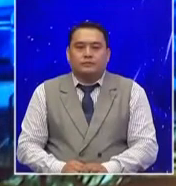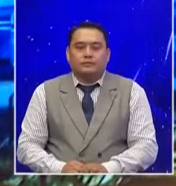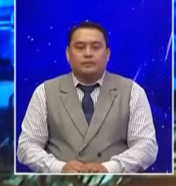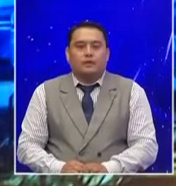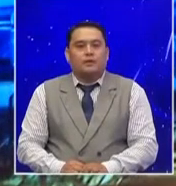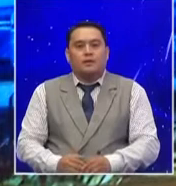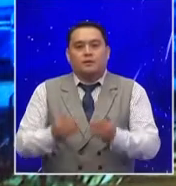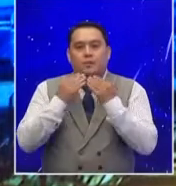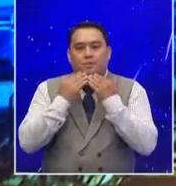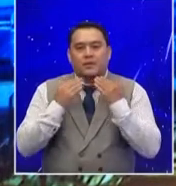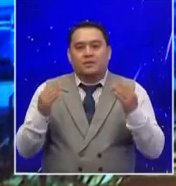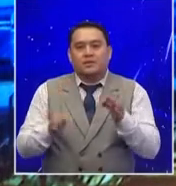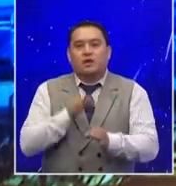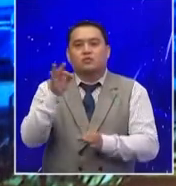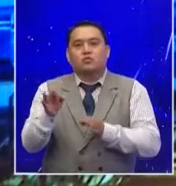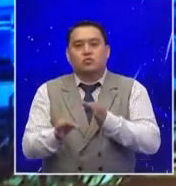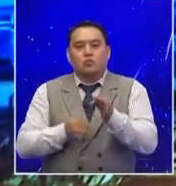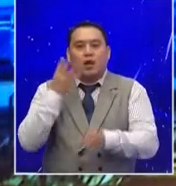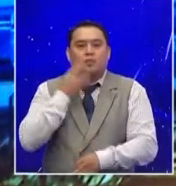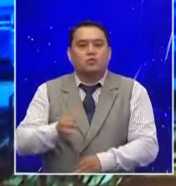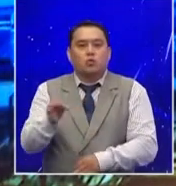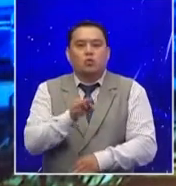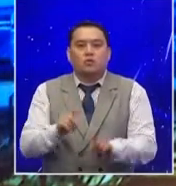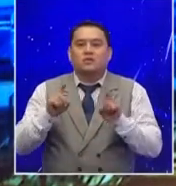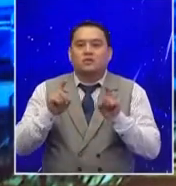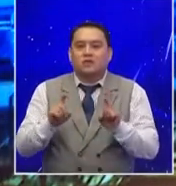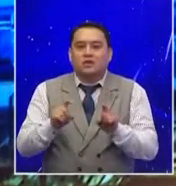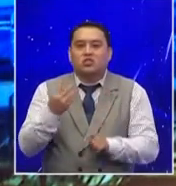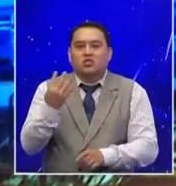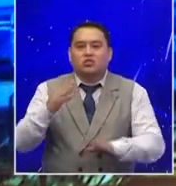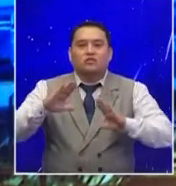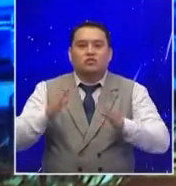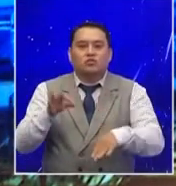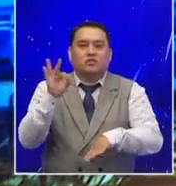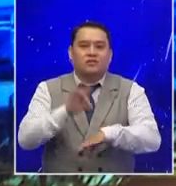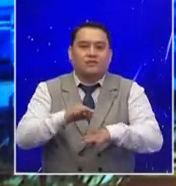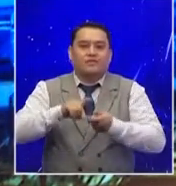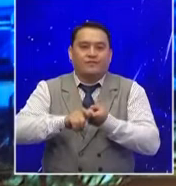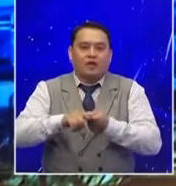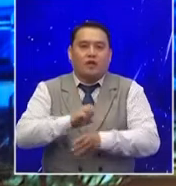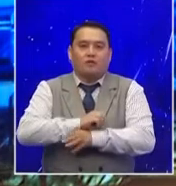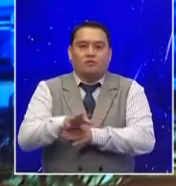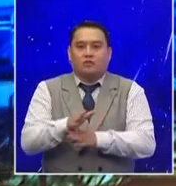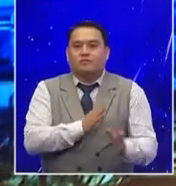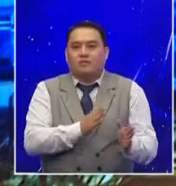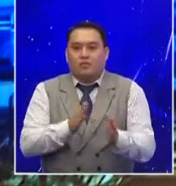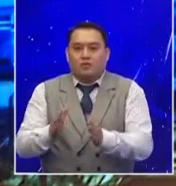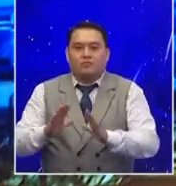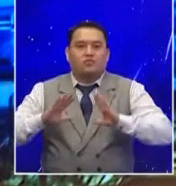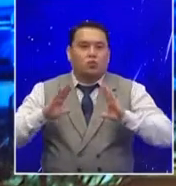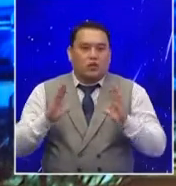За последние сутки в Алматинской области зарегистрировано лишь 4 случая коронавирусной инфекции. Это говорит о стабилизации